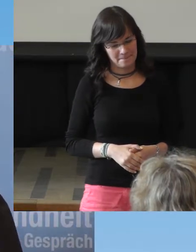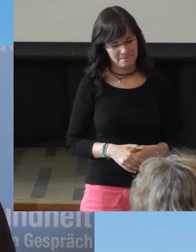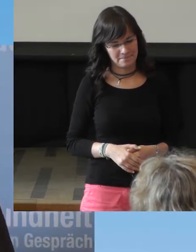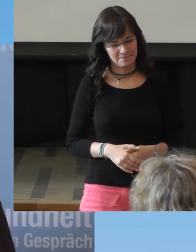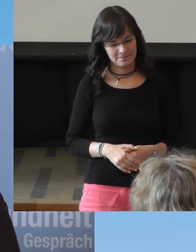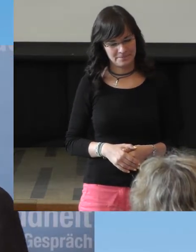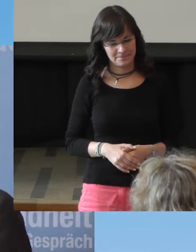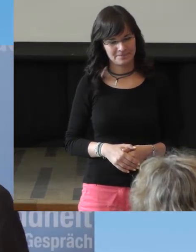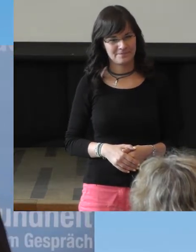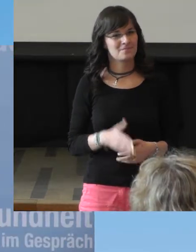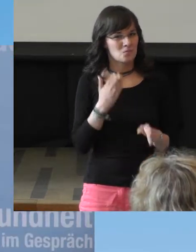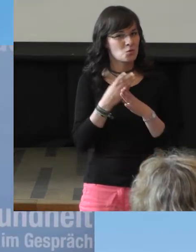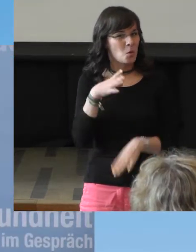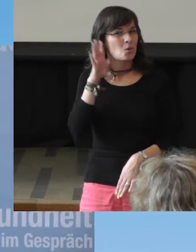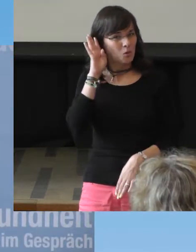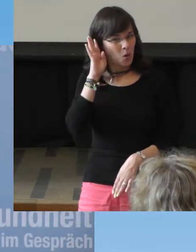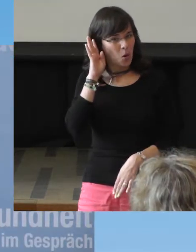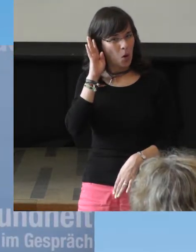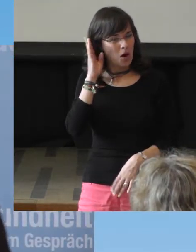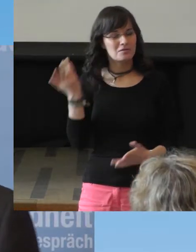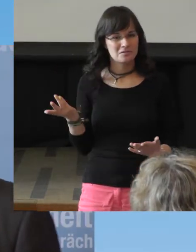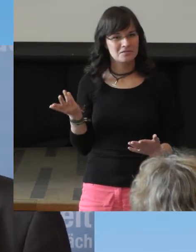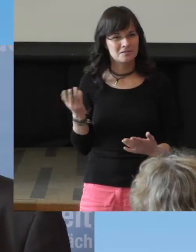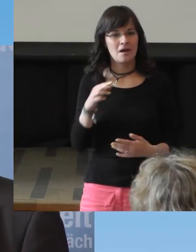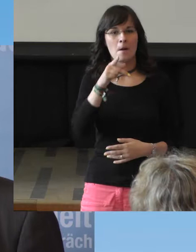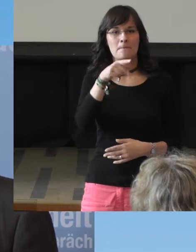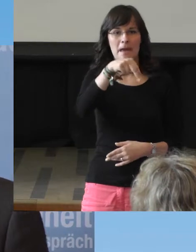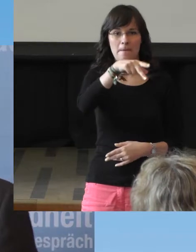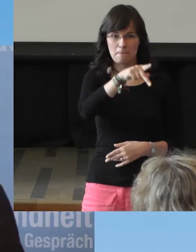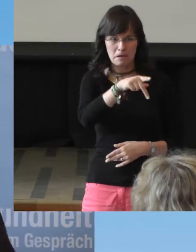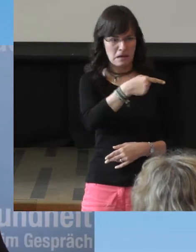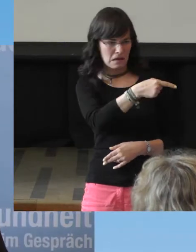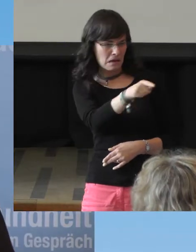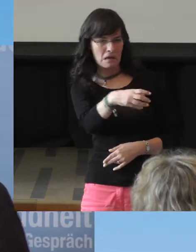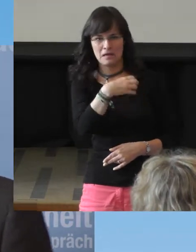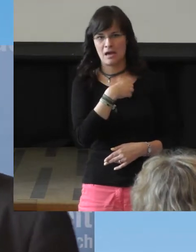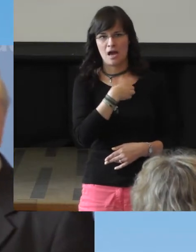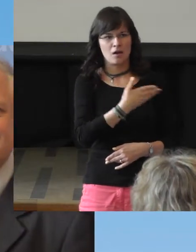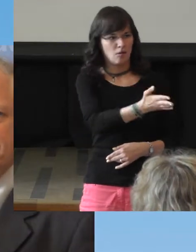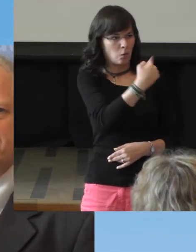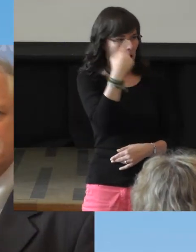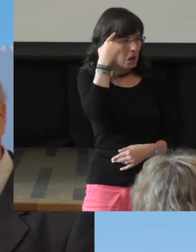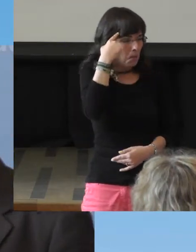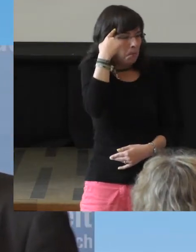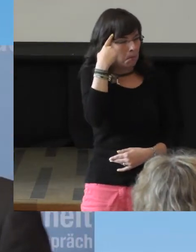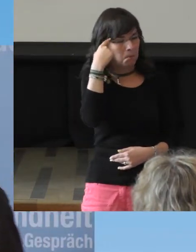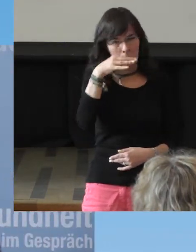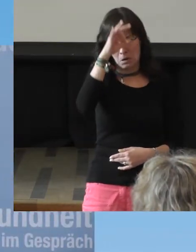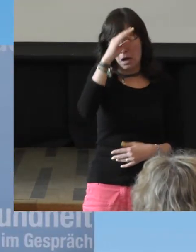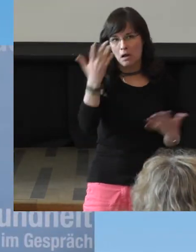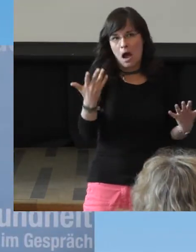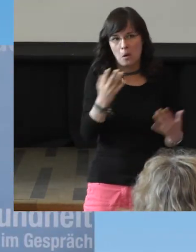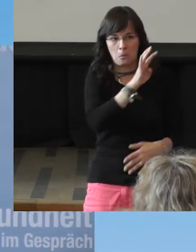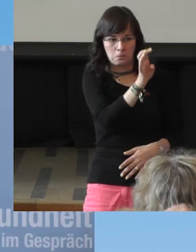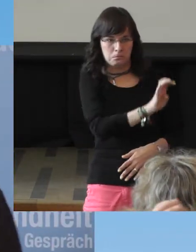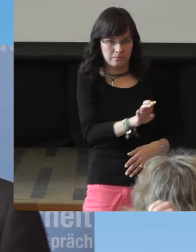So, wir haben schon gehört, bei einer Reihe von Polyneuropathien finden wir gar keine Ursache. Das kippt in der letzten Zeit so